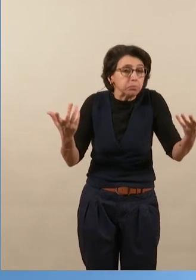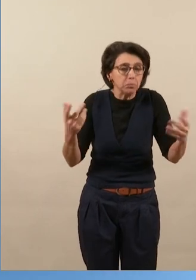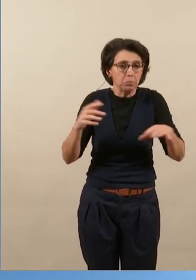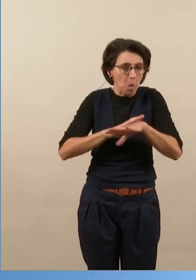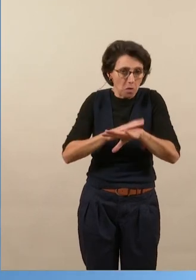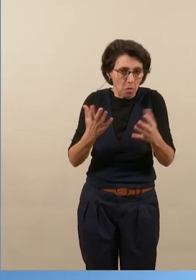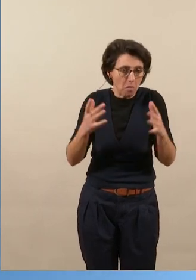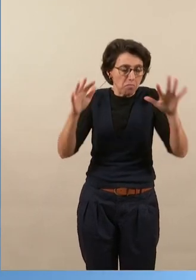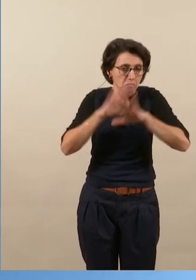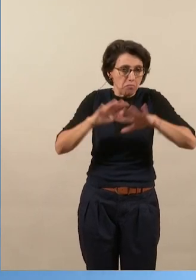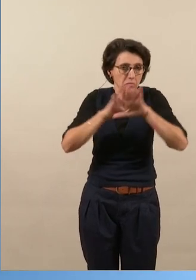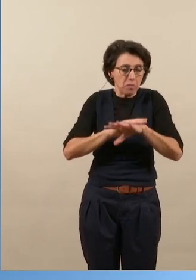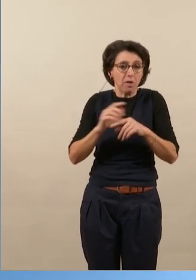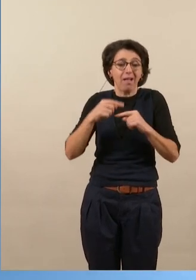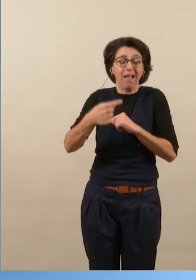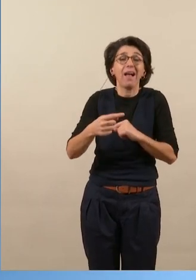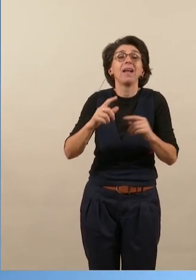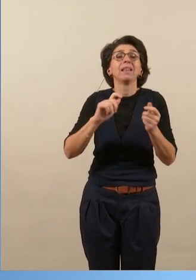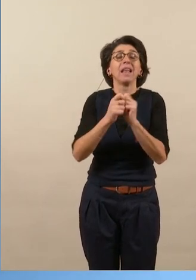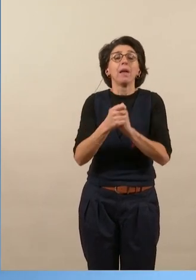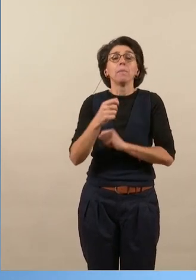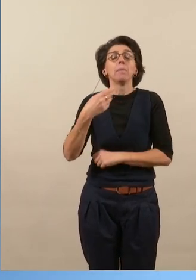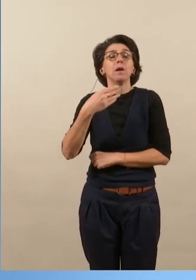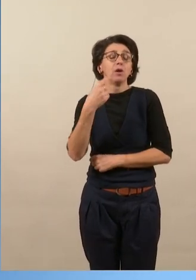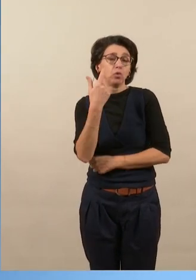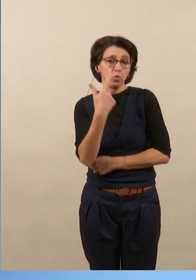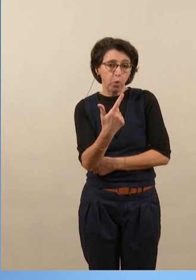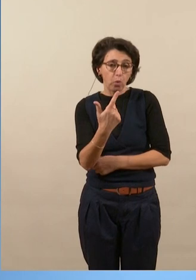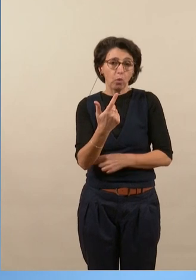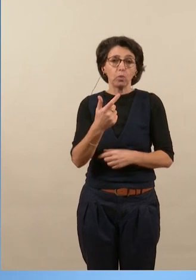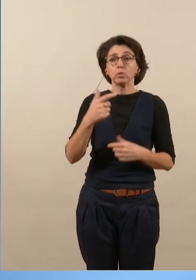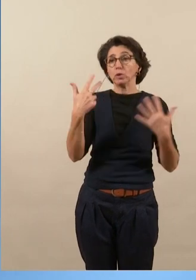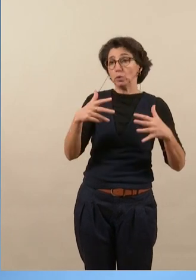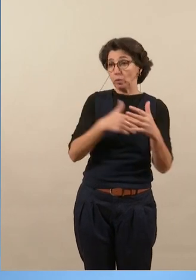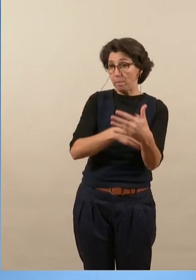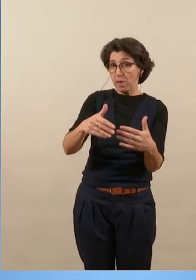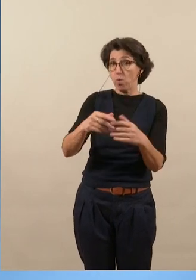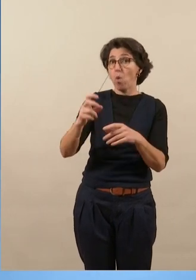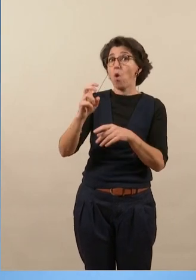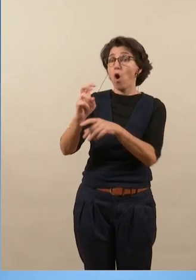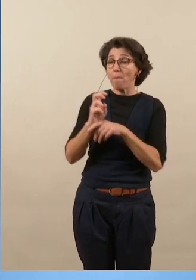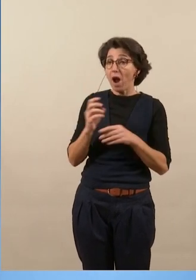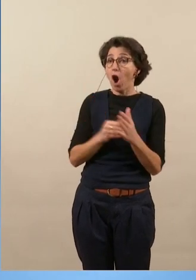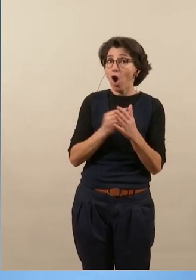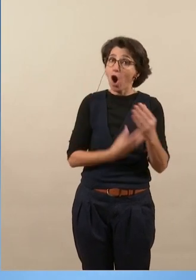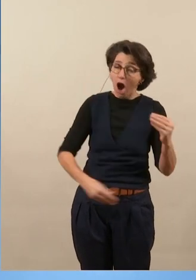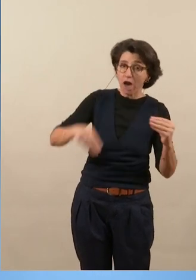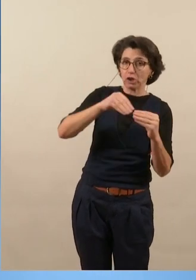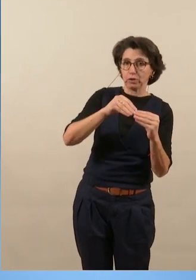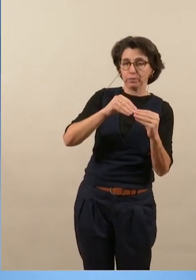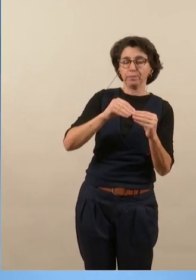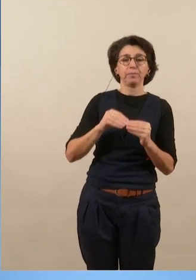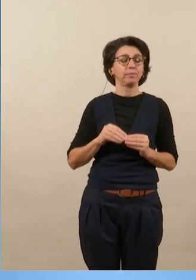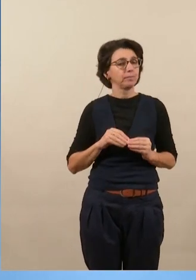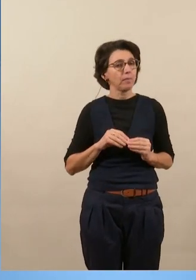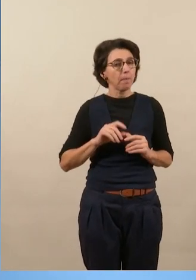ajouter 10 millions d'euros d'emprunt en 2022 rebelotte 17 Mons cette fois de